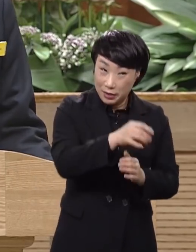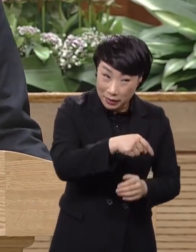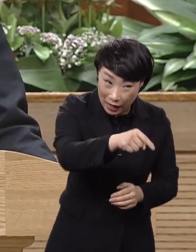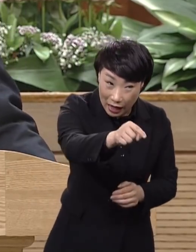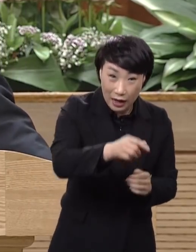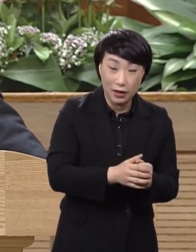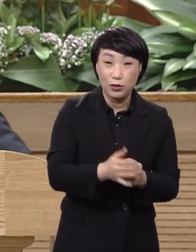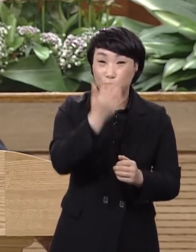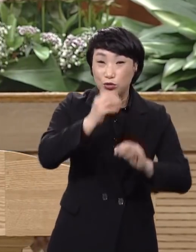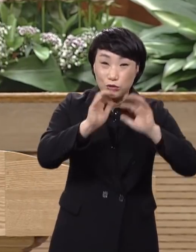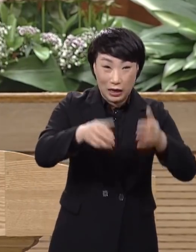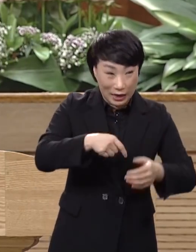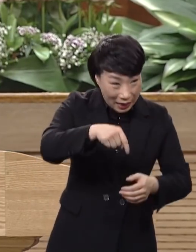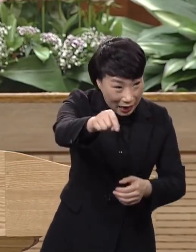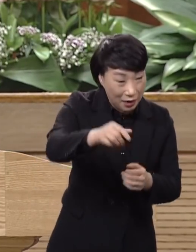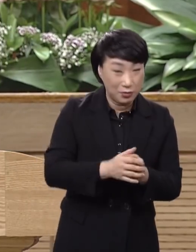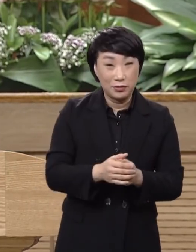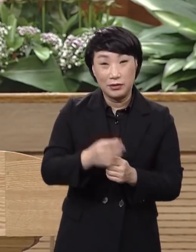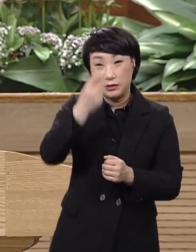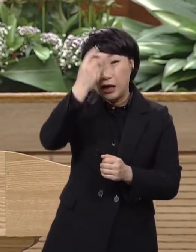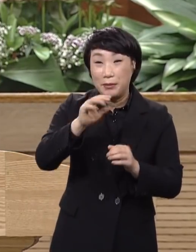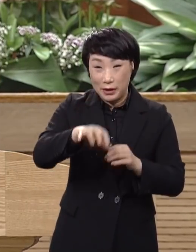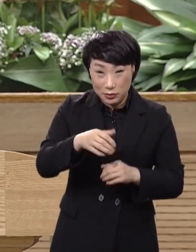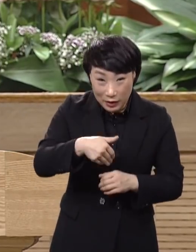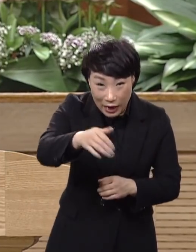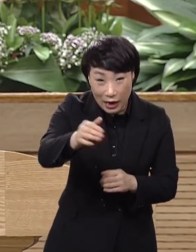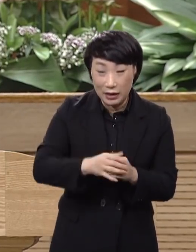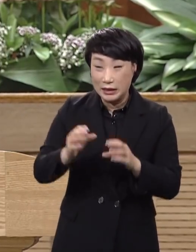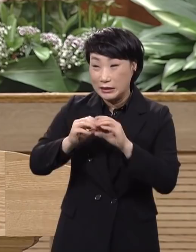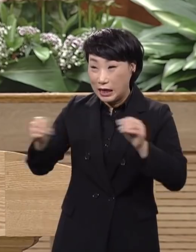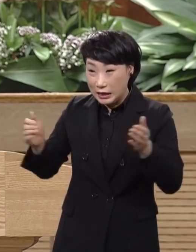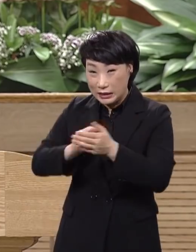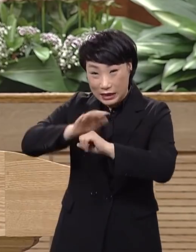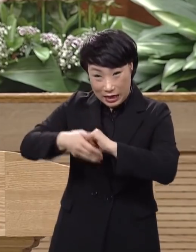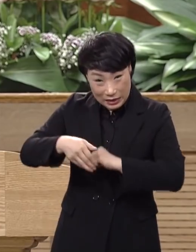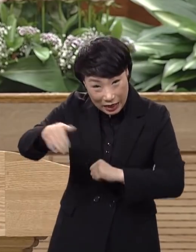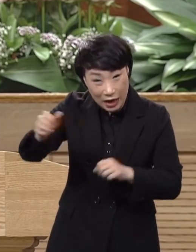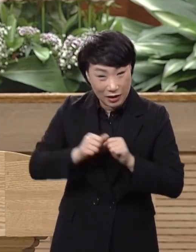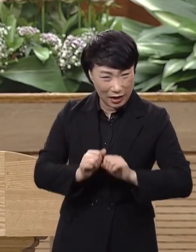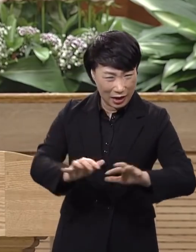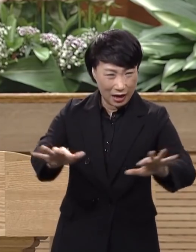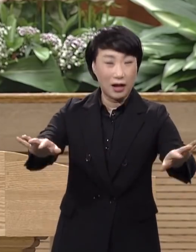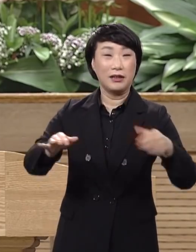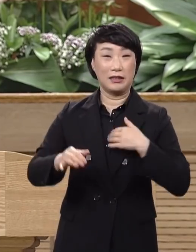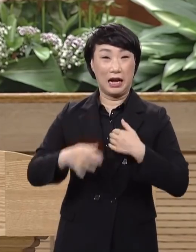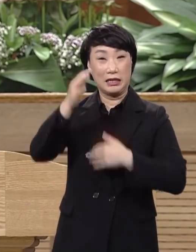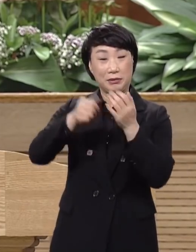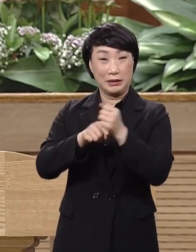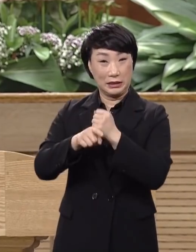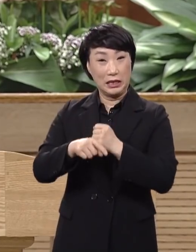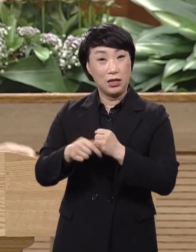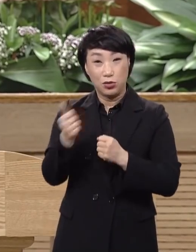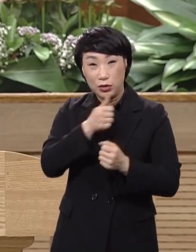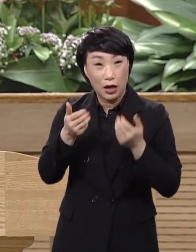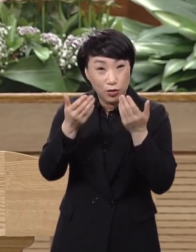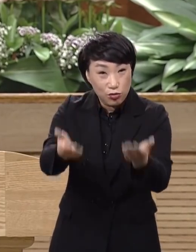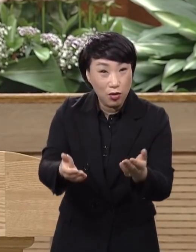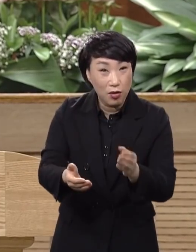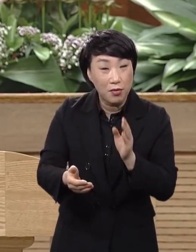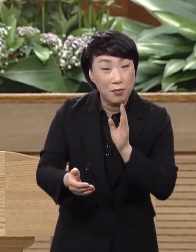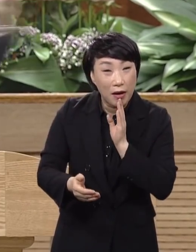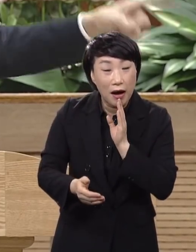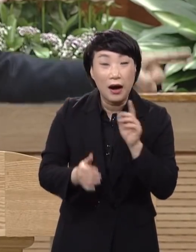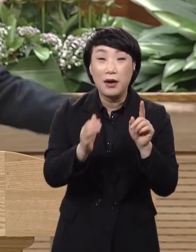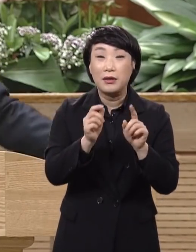가, 유다도 가, 사마리아도 가, 땅끝까지 가, 내 뜻을 알려. 그 뜻은